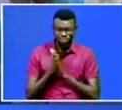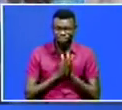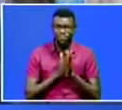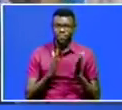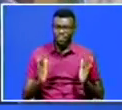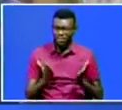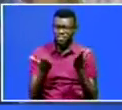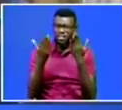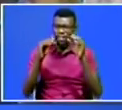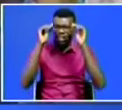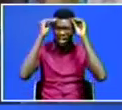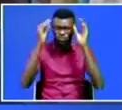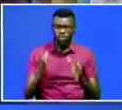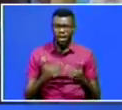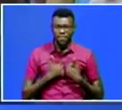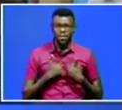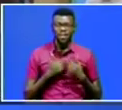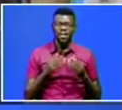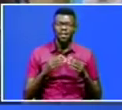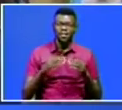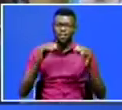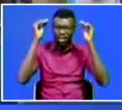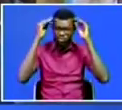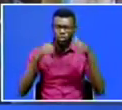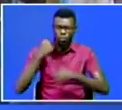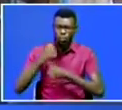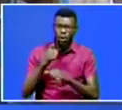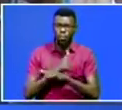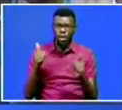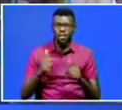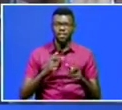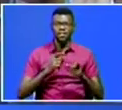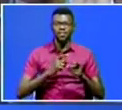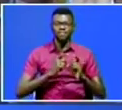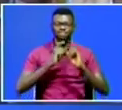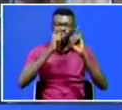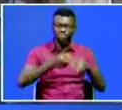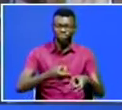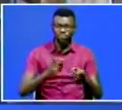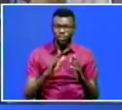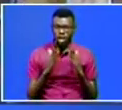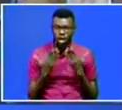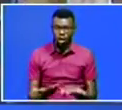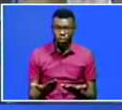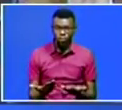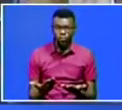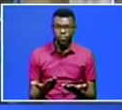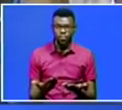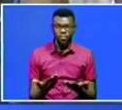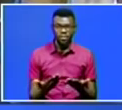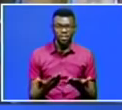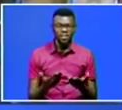Motisha ni kana kwamba wale watoto wamefanya vizuri, tunawa kabidhi vipi, na you know, gift